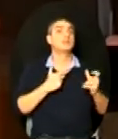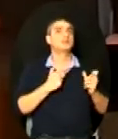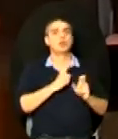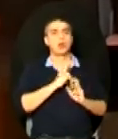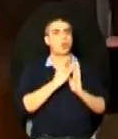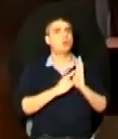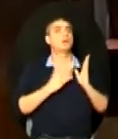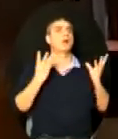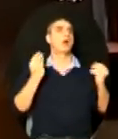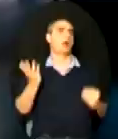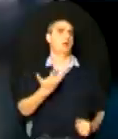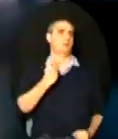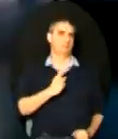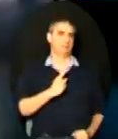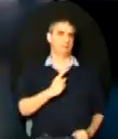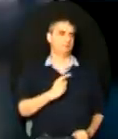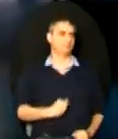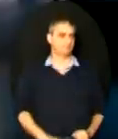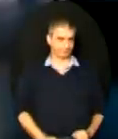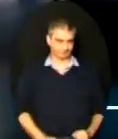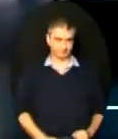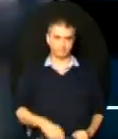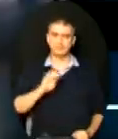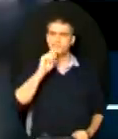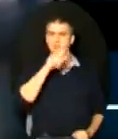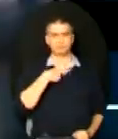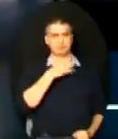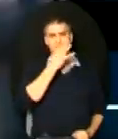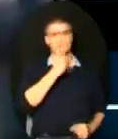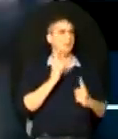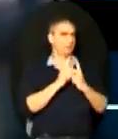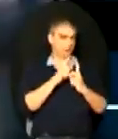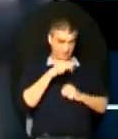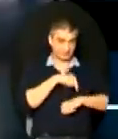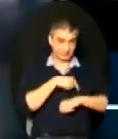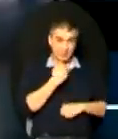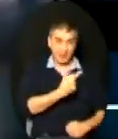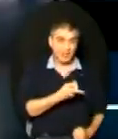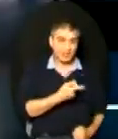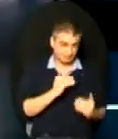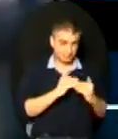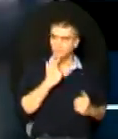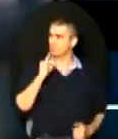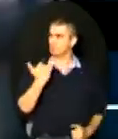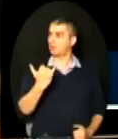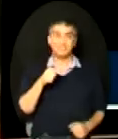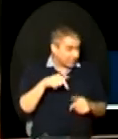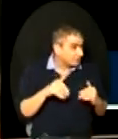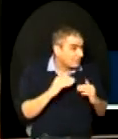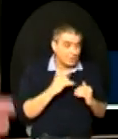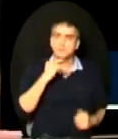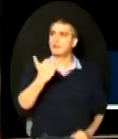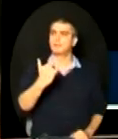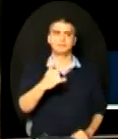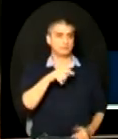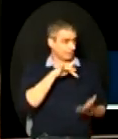בלתי חוקי למחביר. מיקי זוהר, אשאל אותך בקיצור, זה הזמן לומר את הדברים האלה? חד משמעית, כן. זה הזמן? חד משמעית.